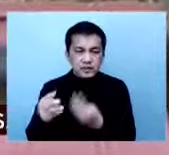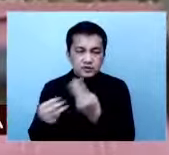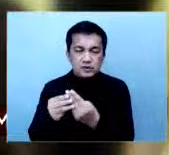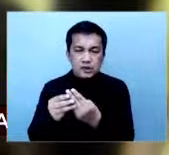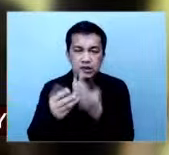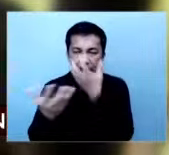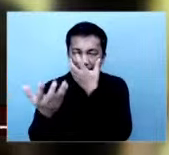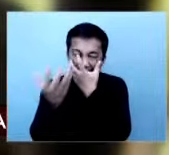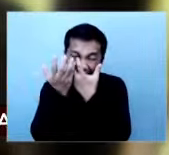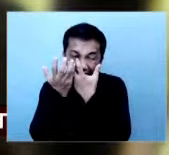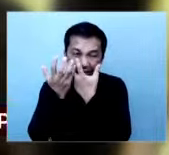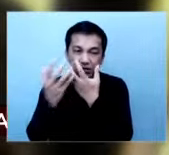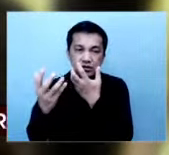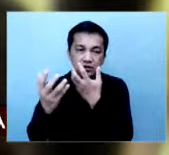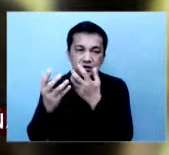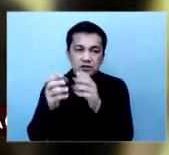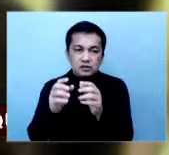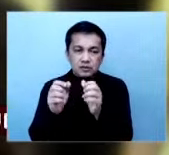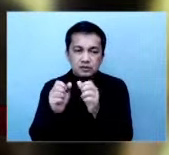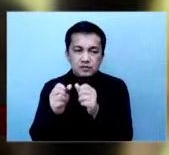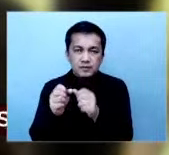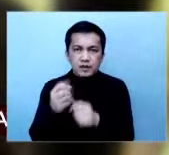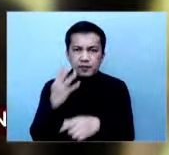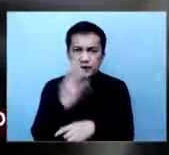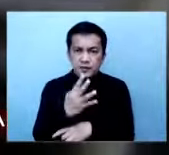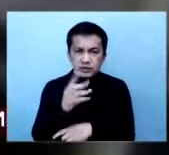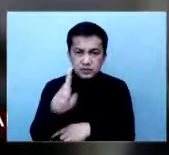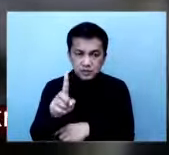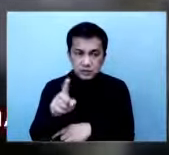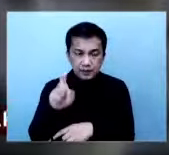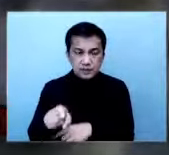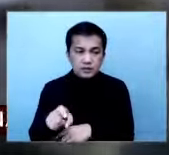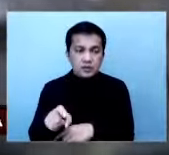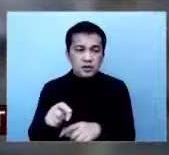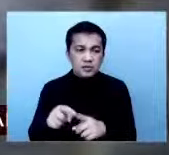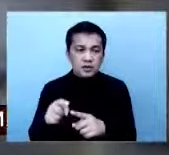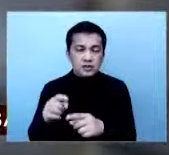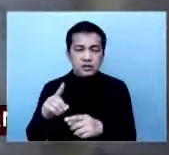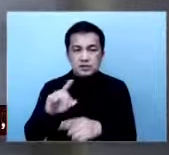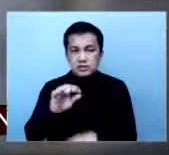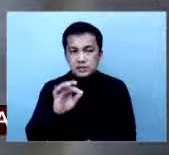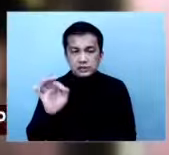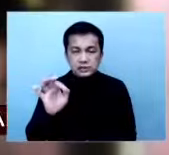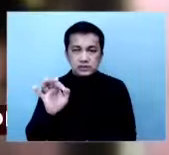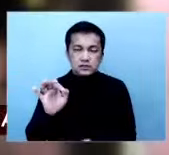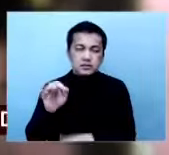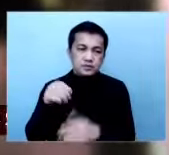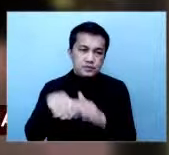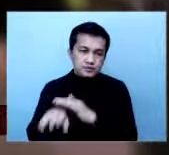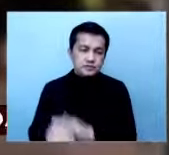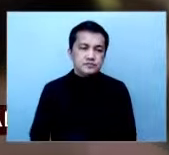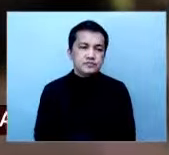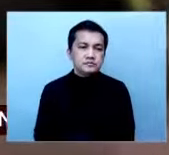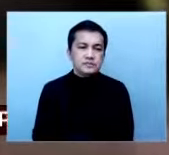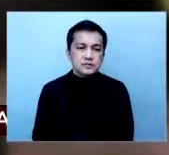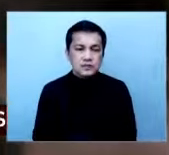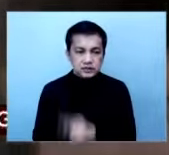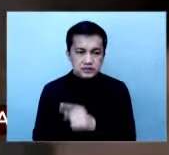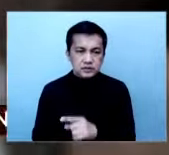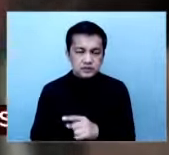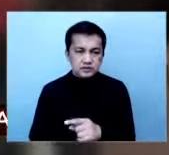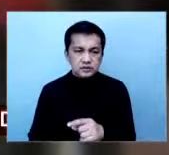bilanggo dahil sa kulungang pang apat na po isa lang dapat mahigit siam na raan silang nasa loob dahil diyan